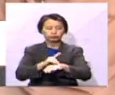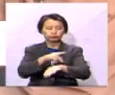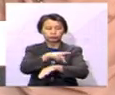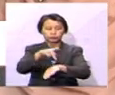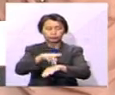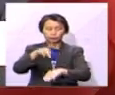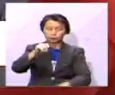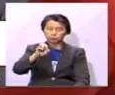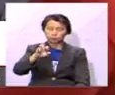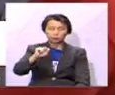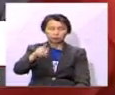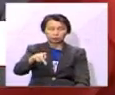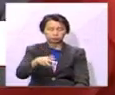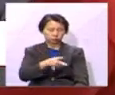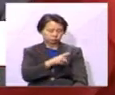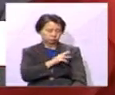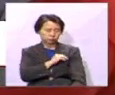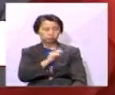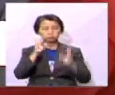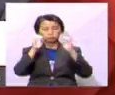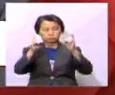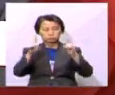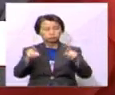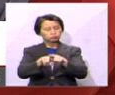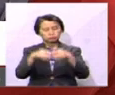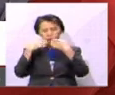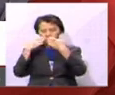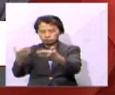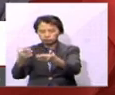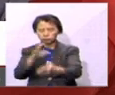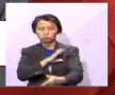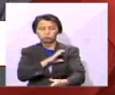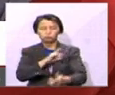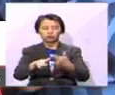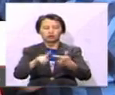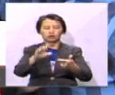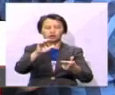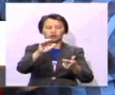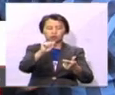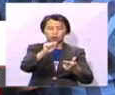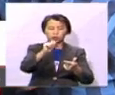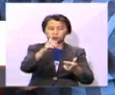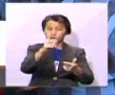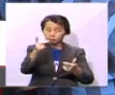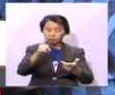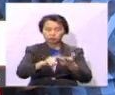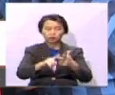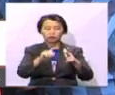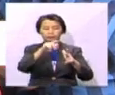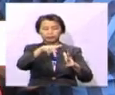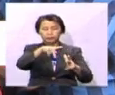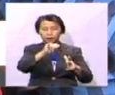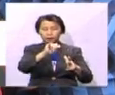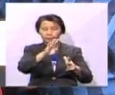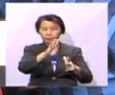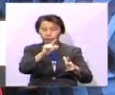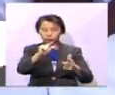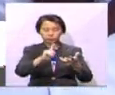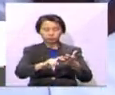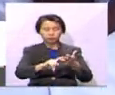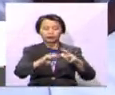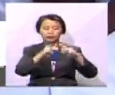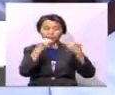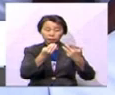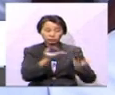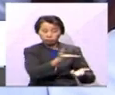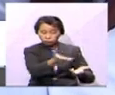Terap. Kementerian Pendidikan turut berterima kasih kepada pihak polis, agensi anti dadah kebangsaan, Persatuan Ibu Bapa dan Guru serta masyarakat